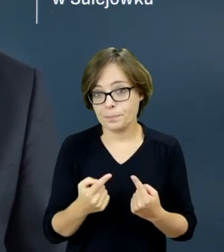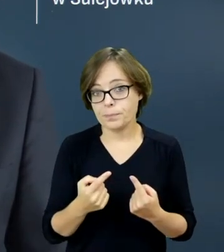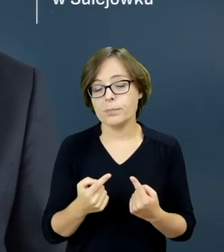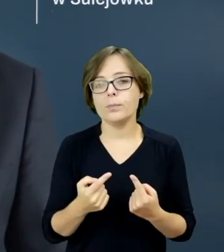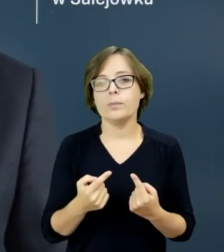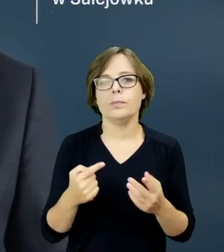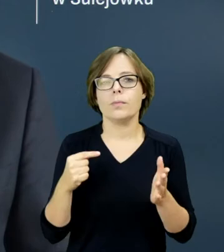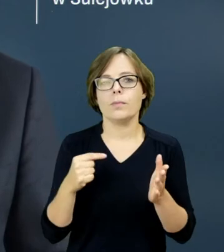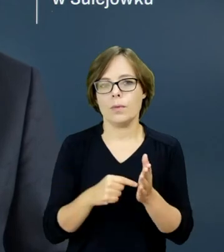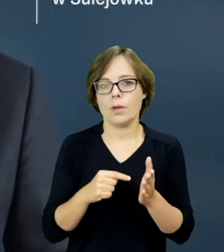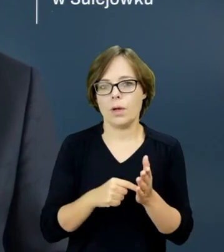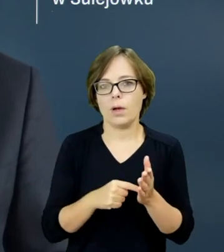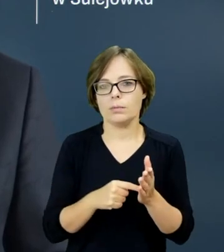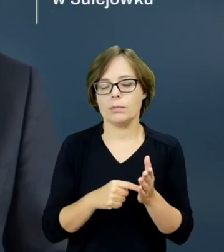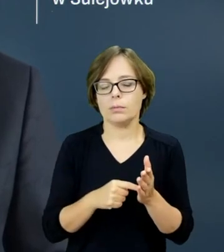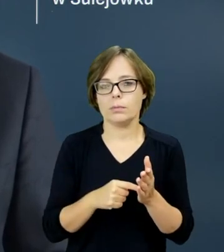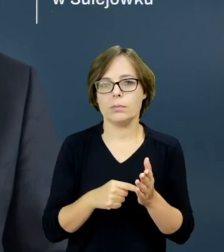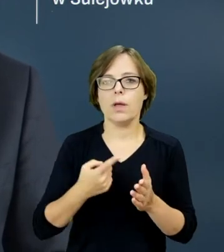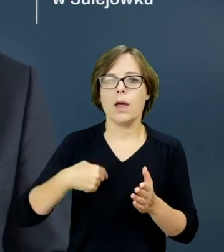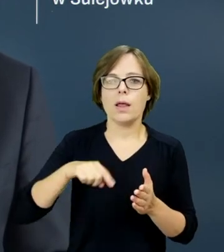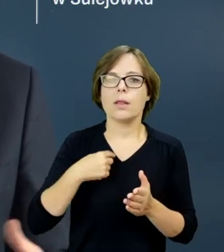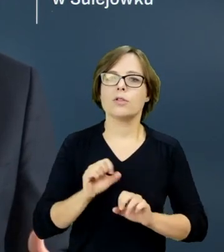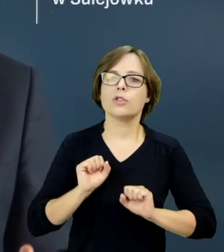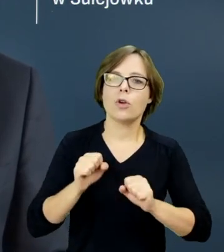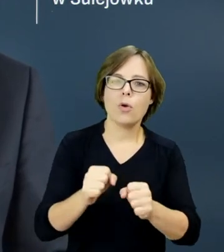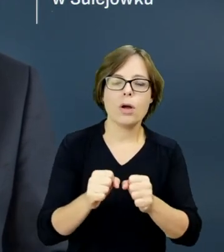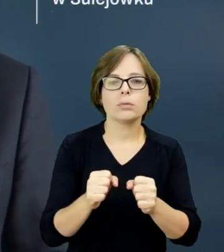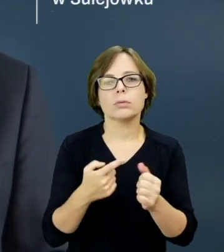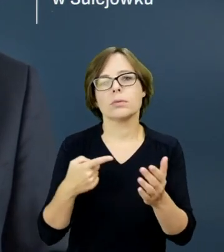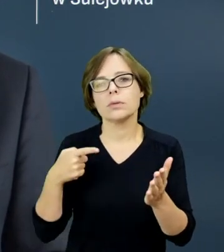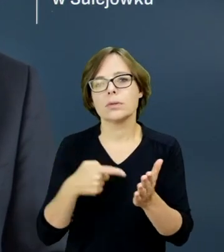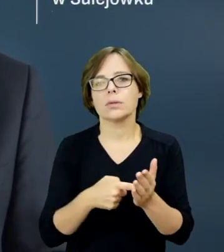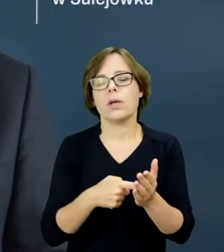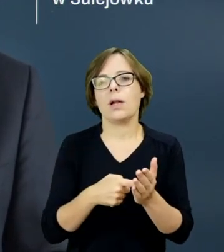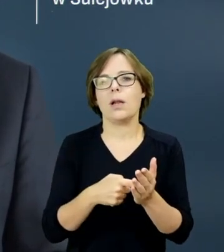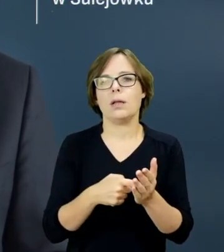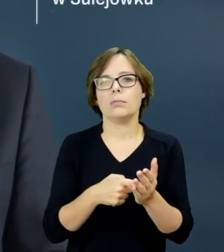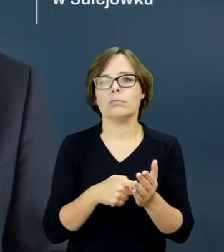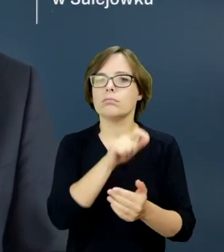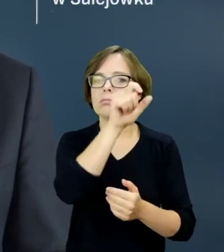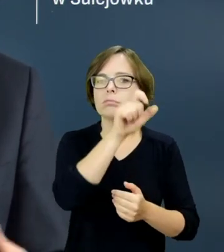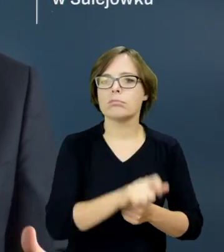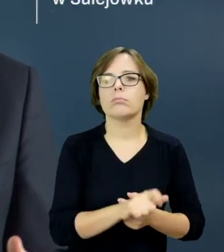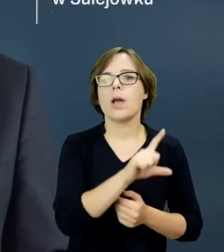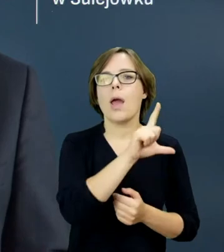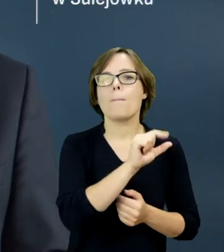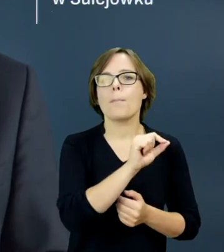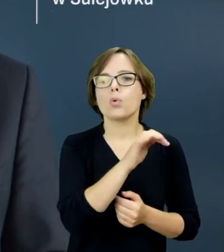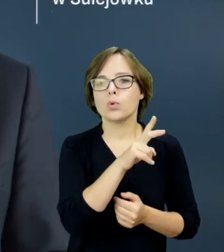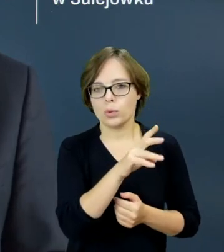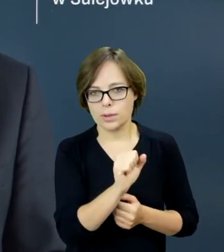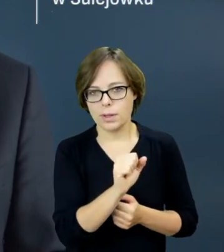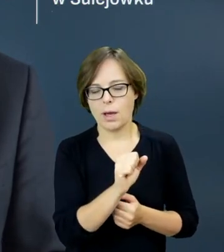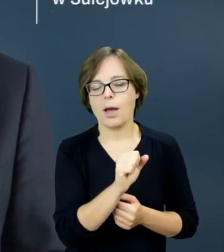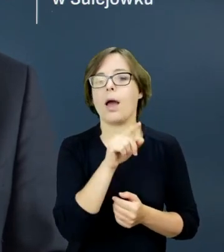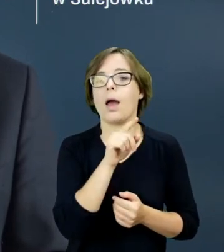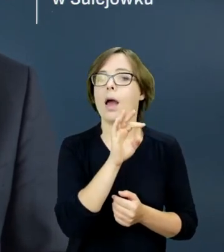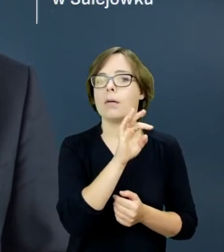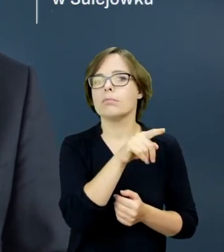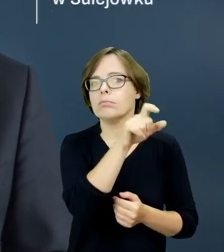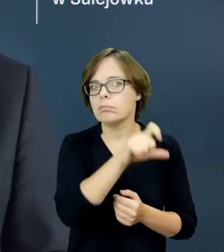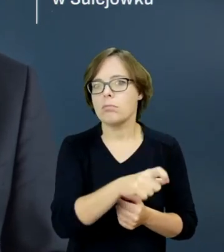te działania nasze mające na celu propagowanie osoby Aleksandry Piłsudskiej, ale nie tylko, również innych